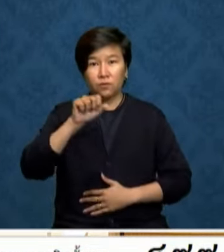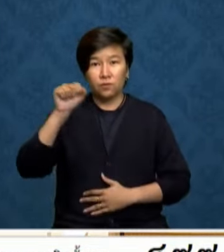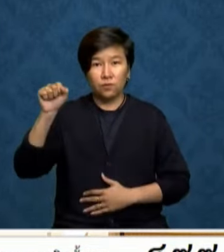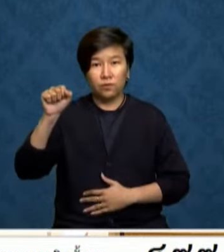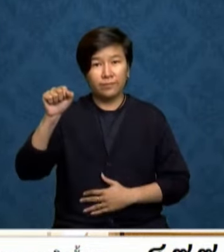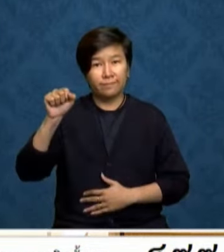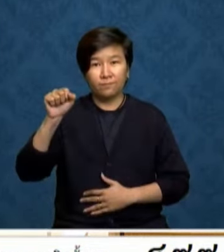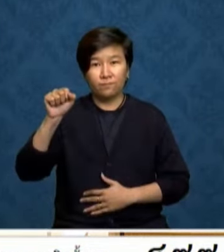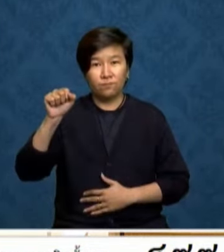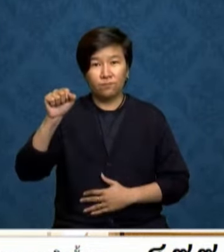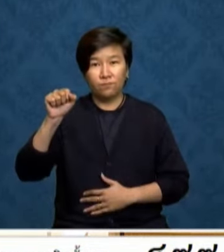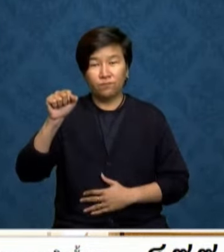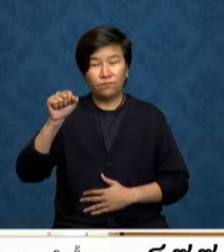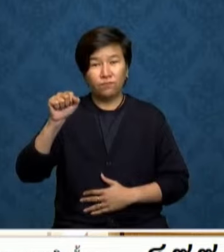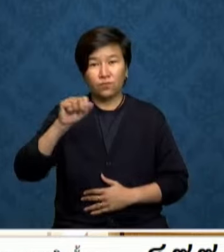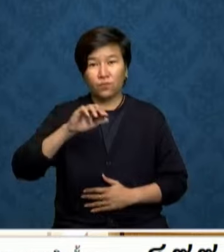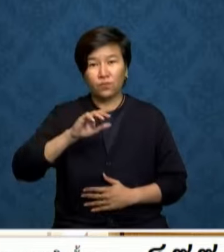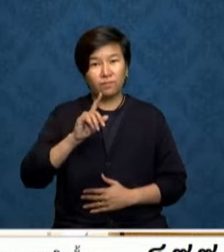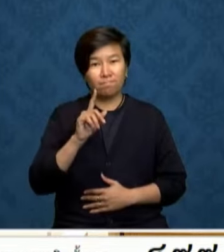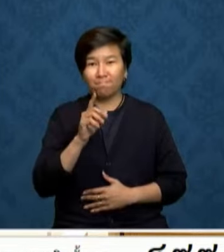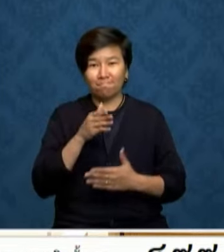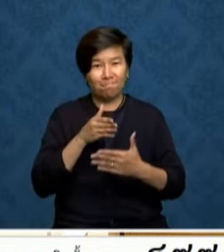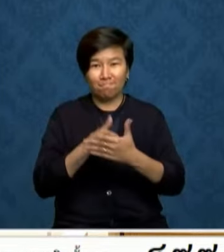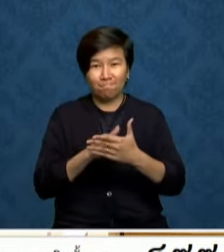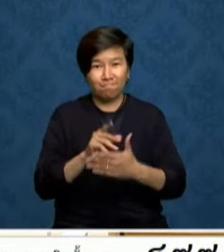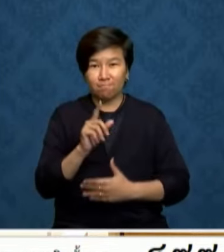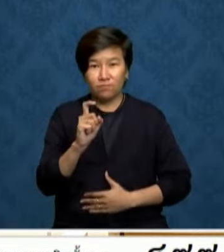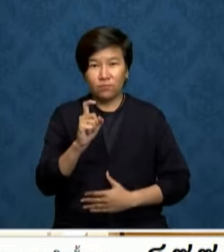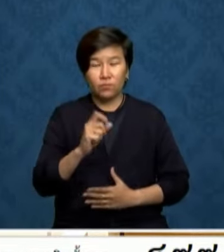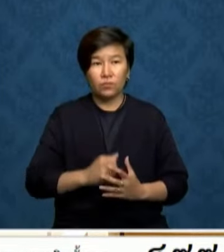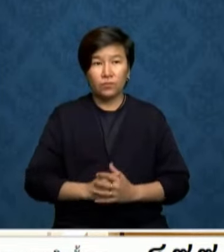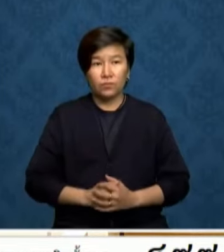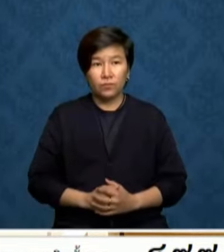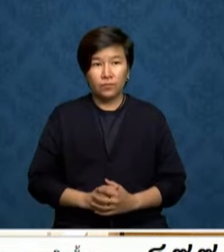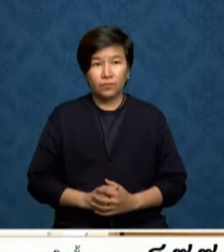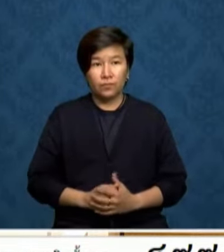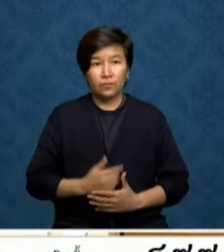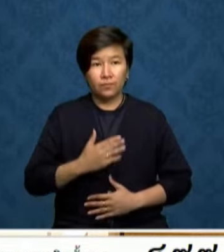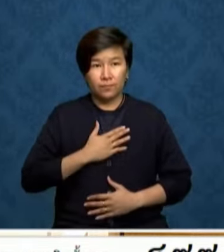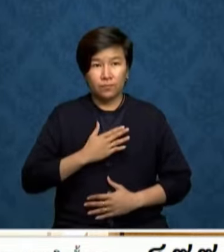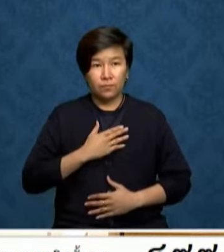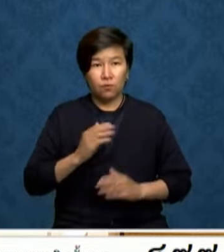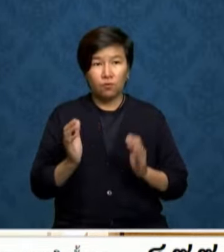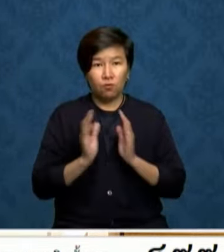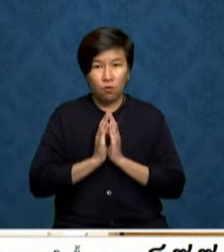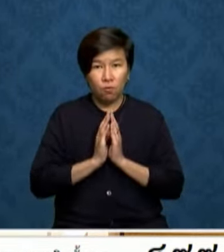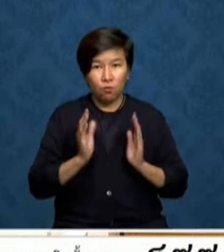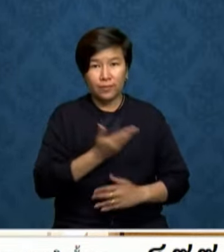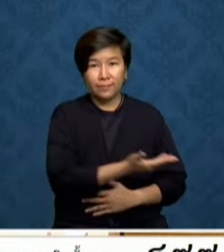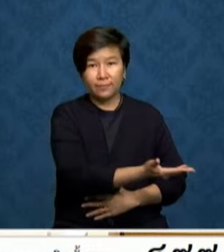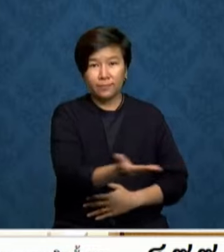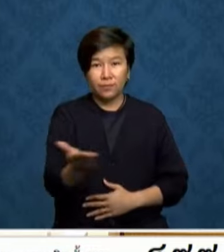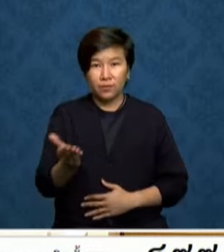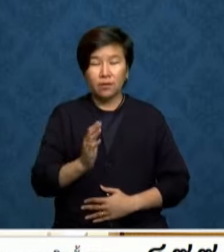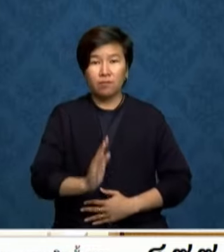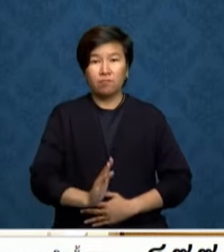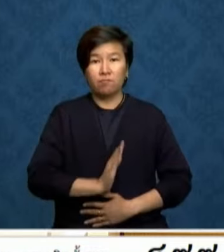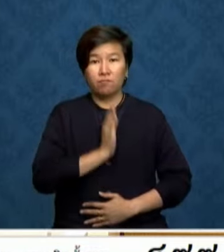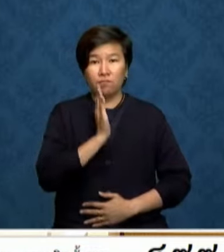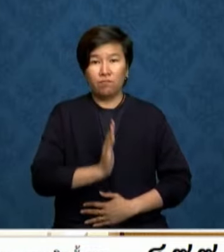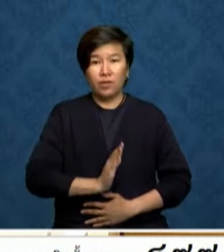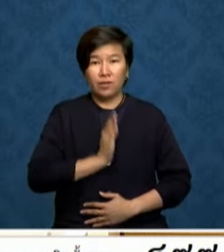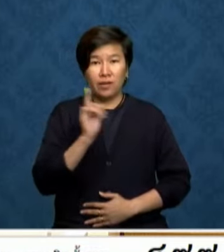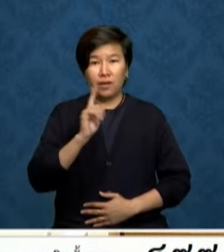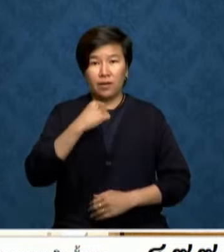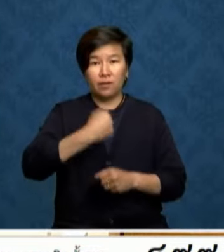ครับผมแค่อยากจะบอกสุดท้ายนะครับว่าผมขอบคุณทุกท่านนะครับแล้วก็รู้สึกเป็นเกียรติมากที่ได้